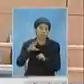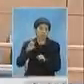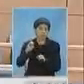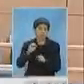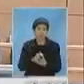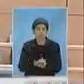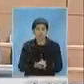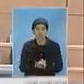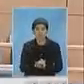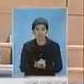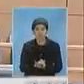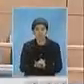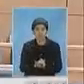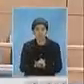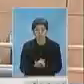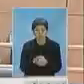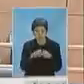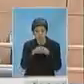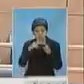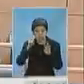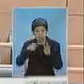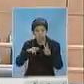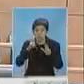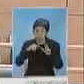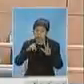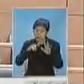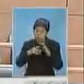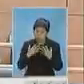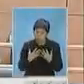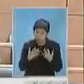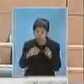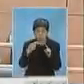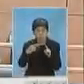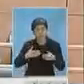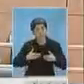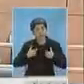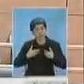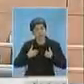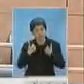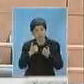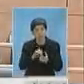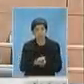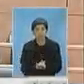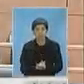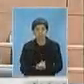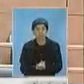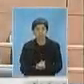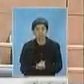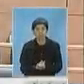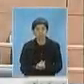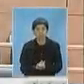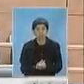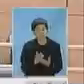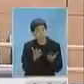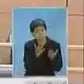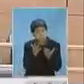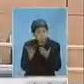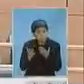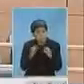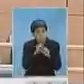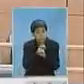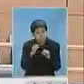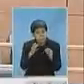2550เวลานั้นคน 3,000 5,000วันไหนคนได้หมื่นดีใจเกือบตายครับก็ไม่เคยมี